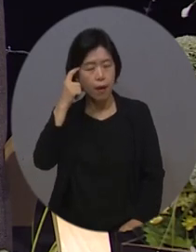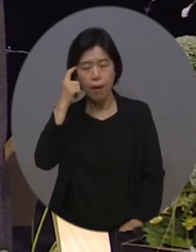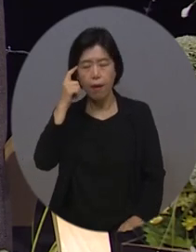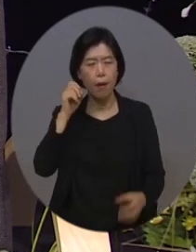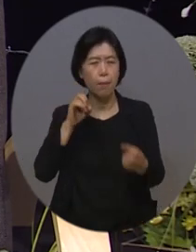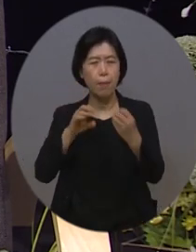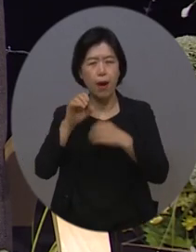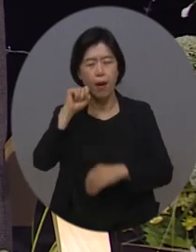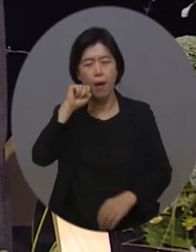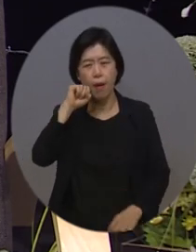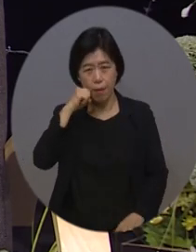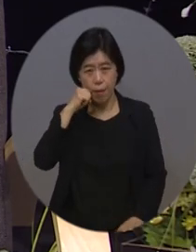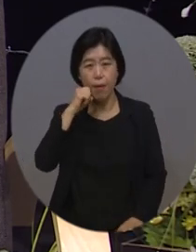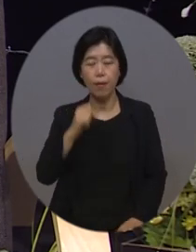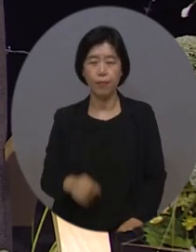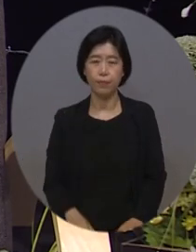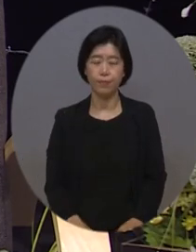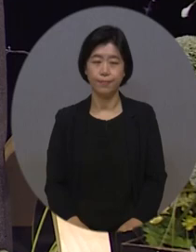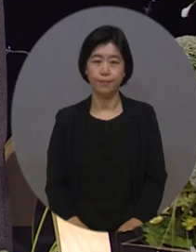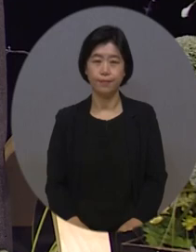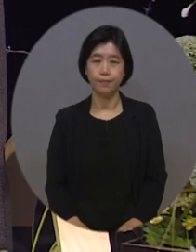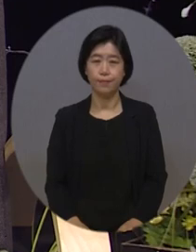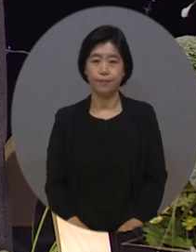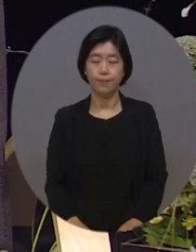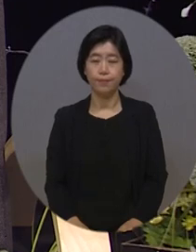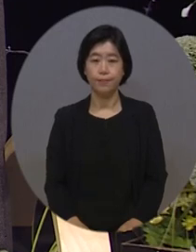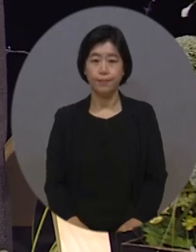대답하기 어려운 것을 화두라고 말하던가요?